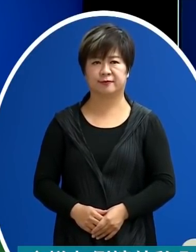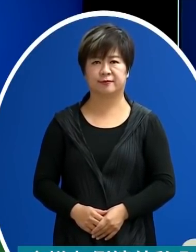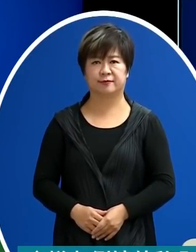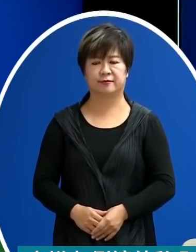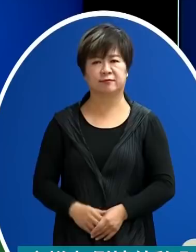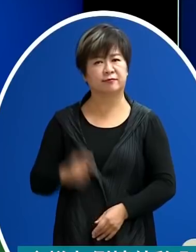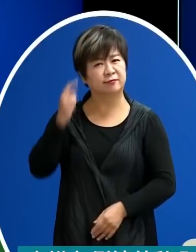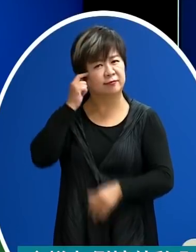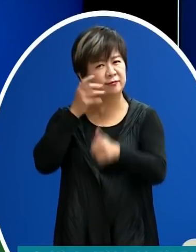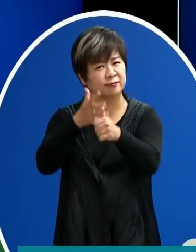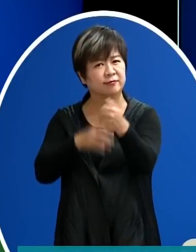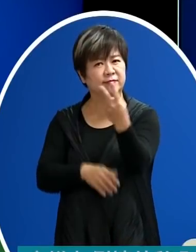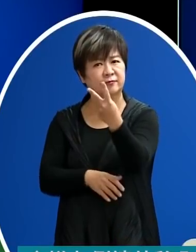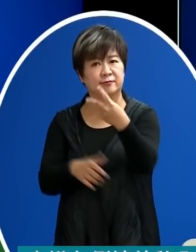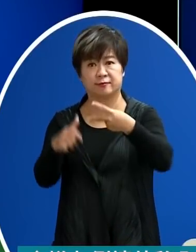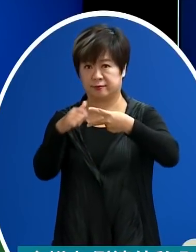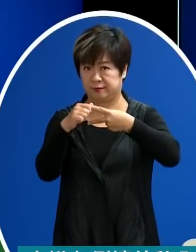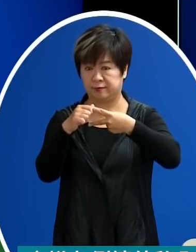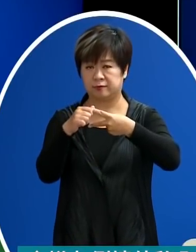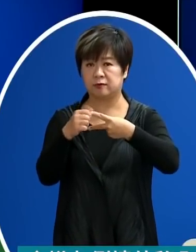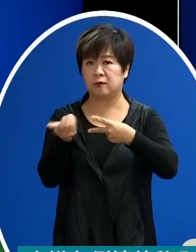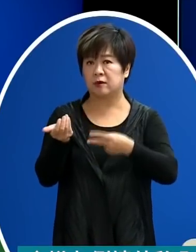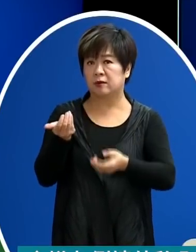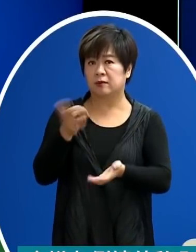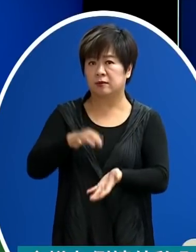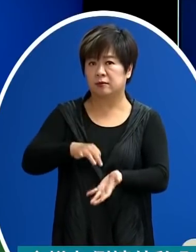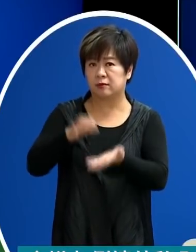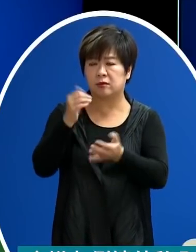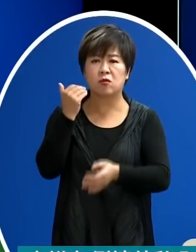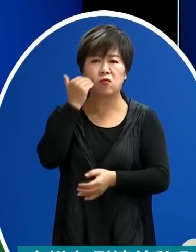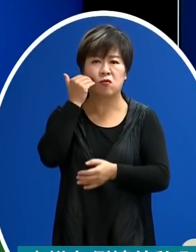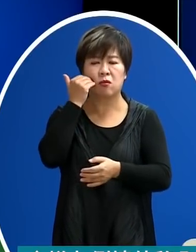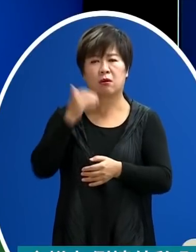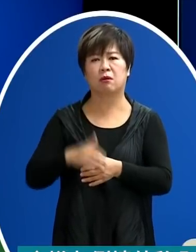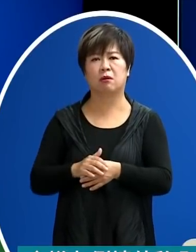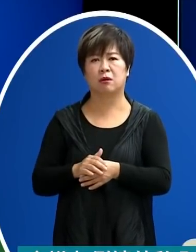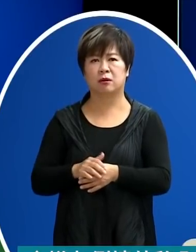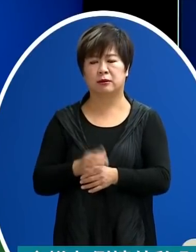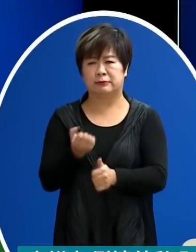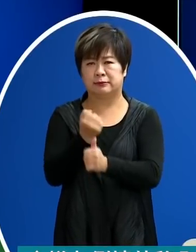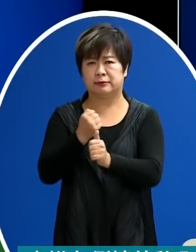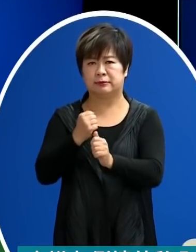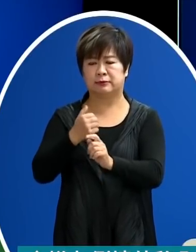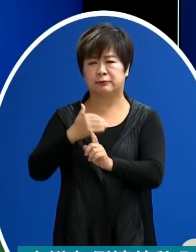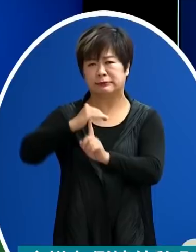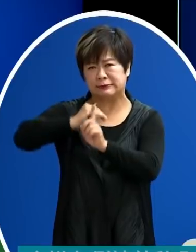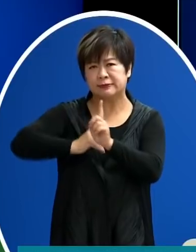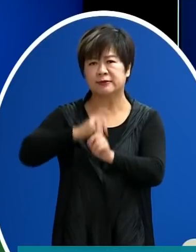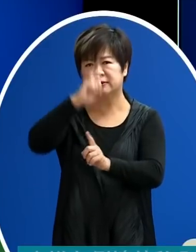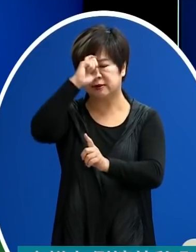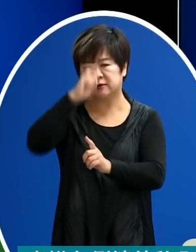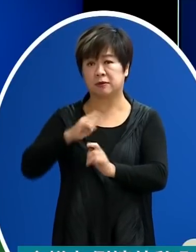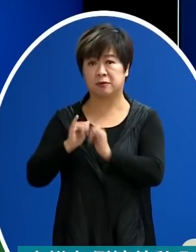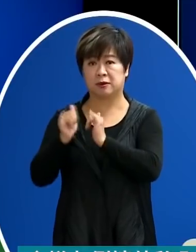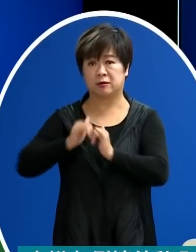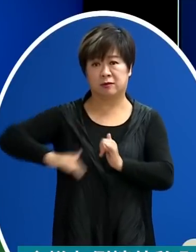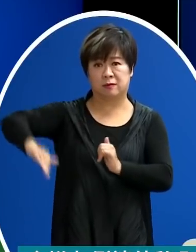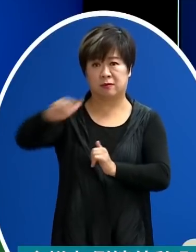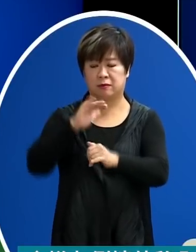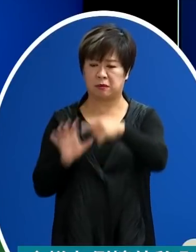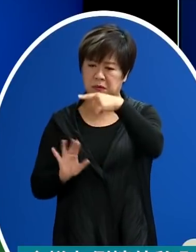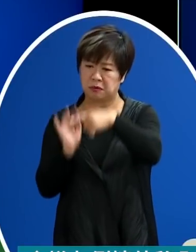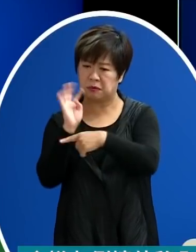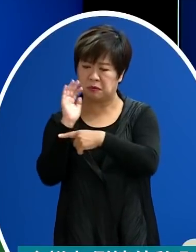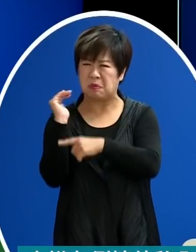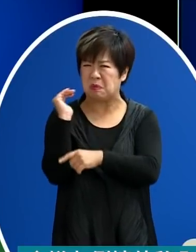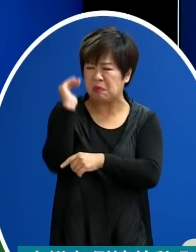谢部长，这边两个问题想要请教。第一题是，刚有提到说，如果是要降级的话，覆盖率希望更高。那我们有预设说几